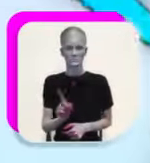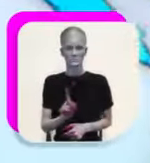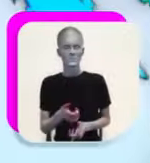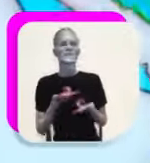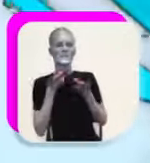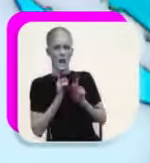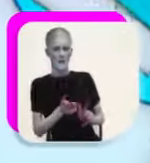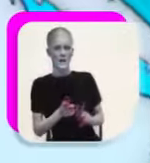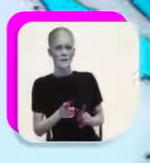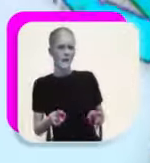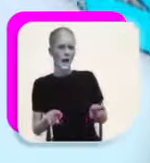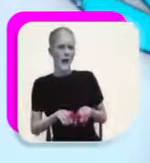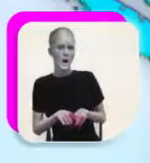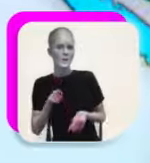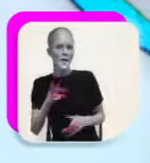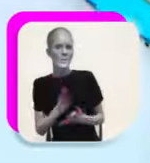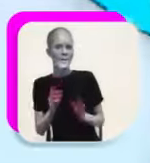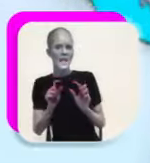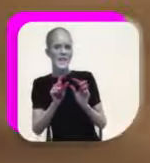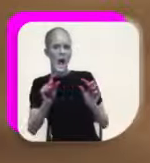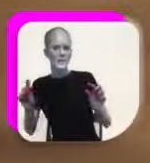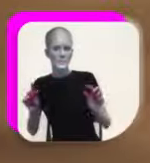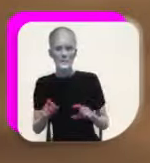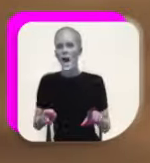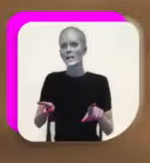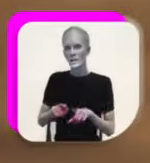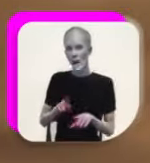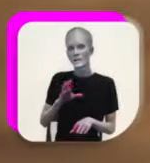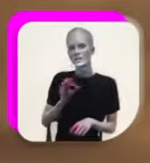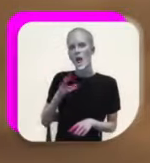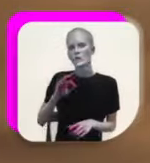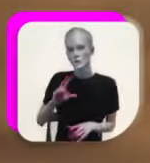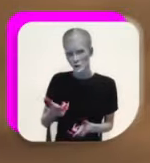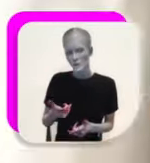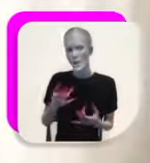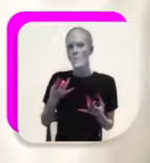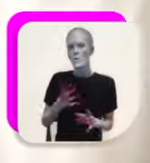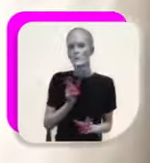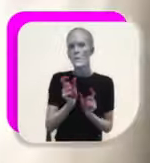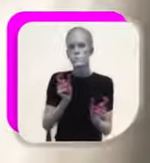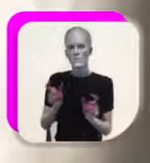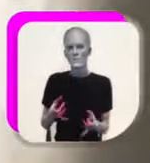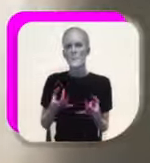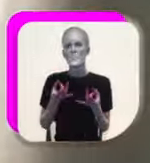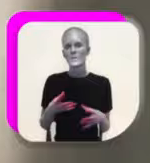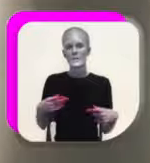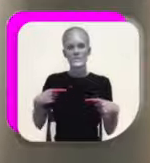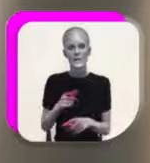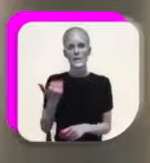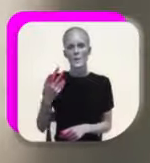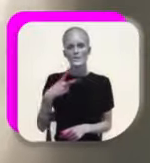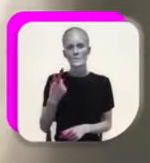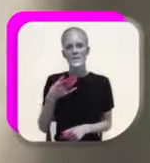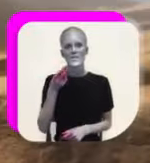Согласна. Кажется, там есть какая-то надпись. Так сложилось. Просто буквы. Примитивная технология